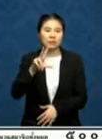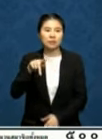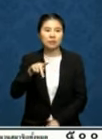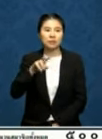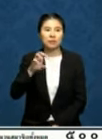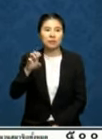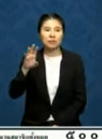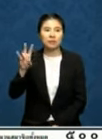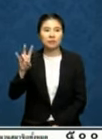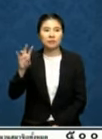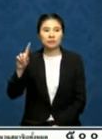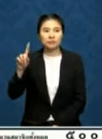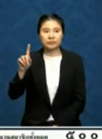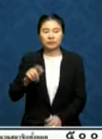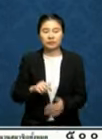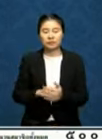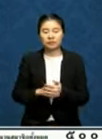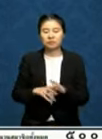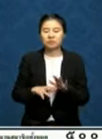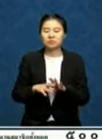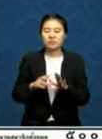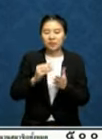3,471 คนการเรียนไม่ดี